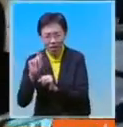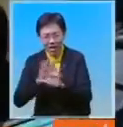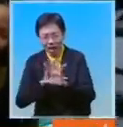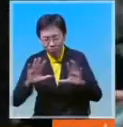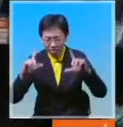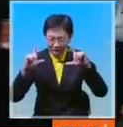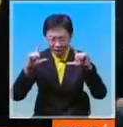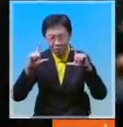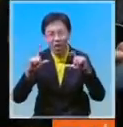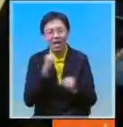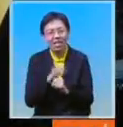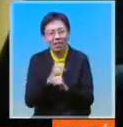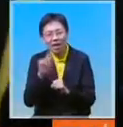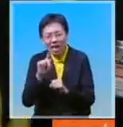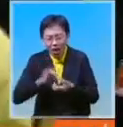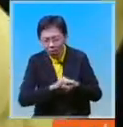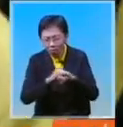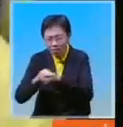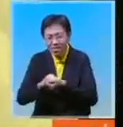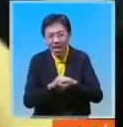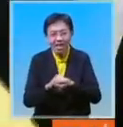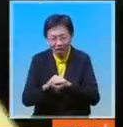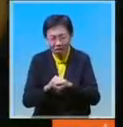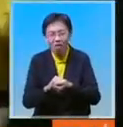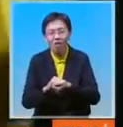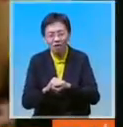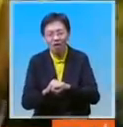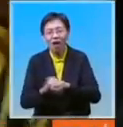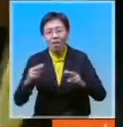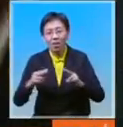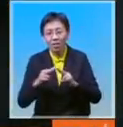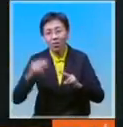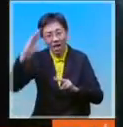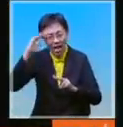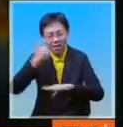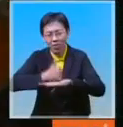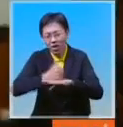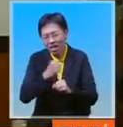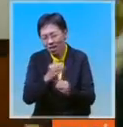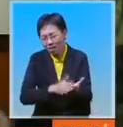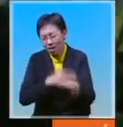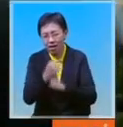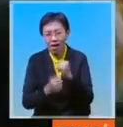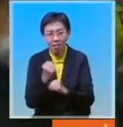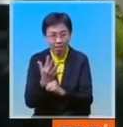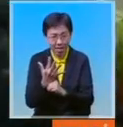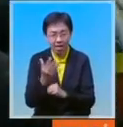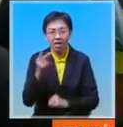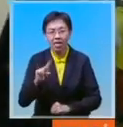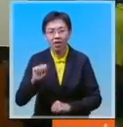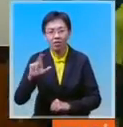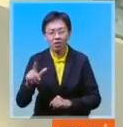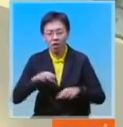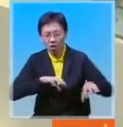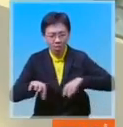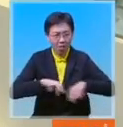ติหน้าที่และทำข่าวร่วมกันในฐานะเจ้ากระทรวงกลาโหมตลอดระยะเวลา5ปีที่คสช.มาบริหารประเทศ